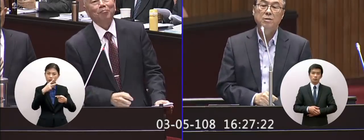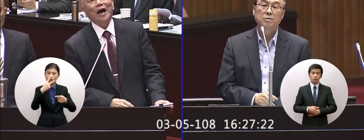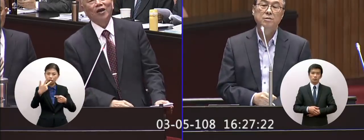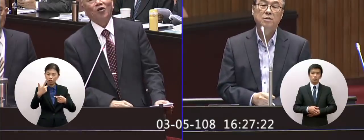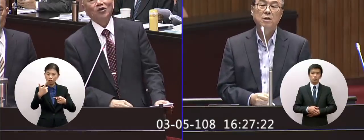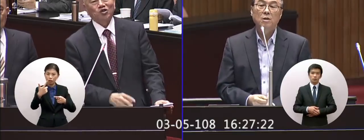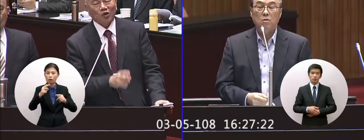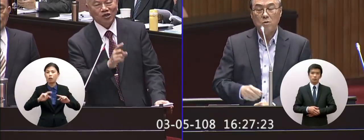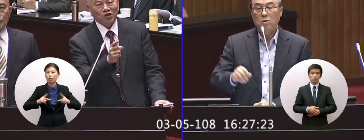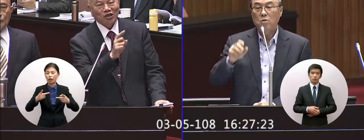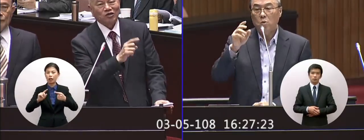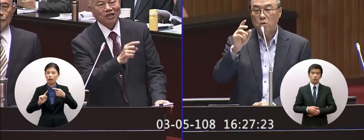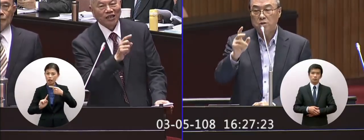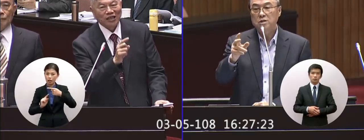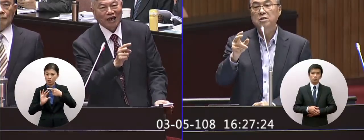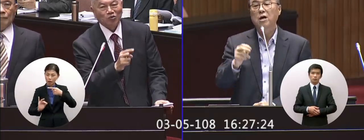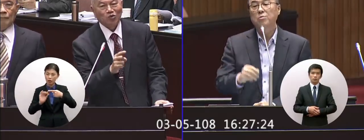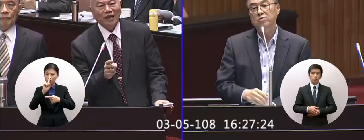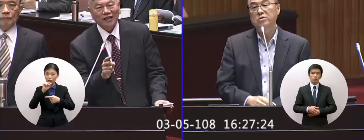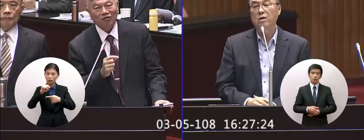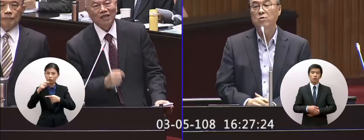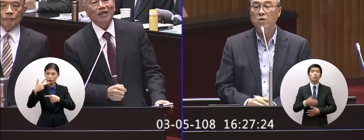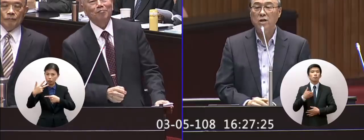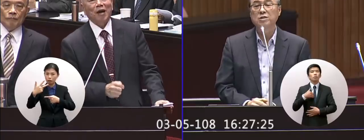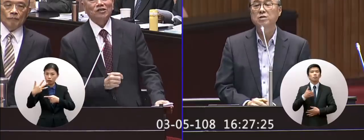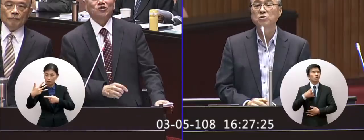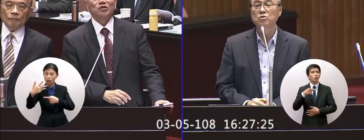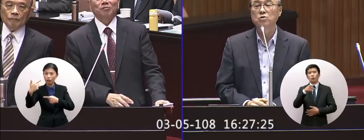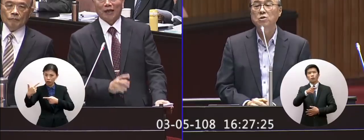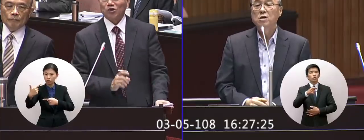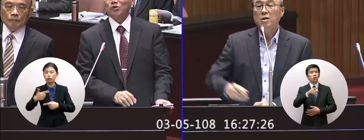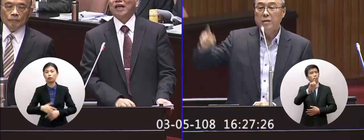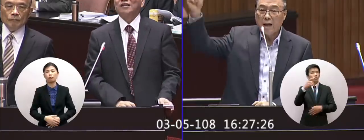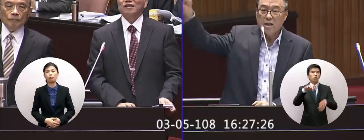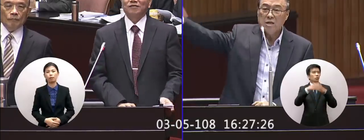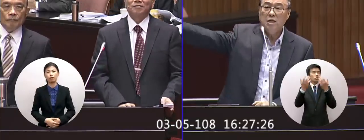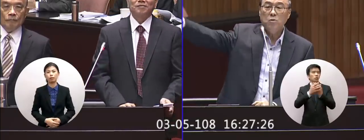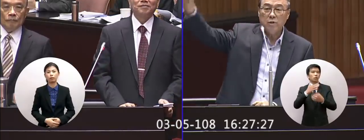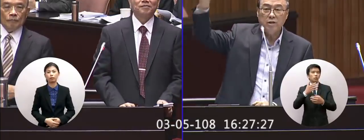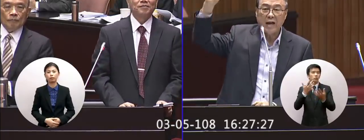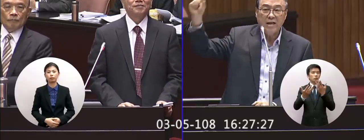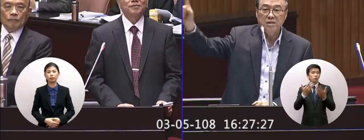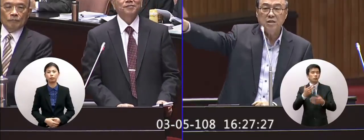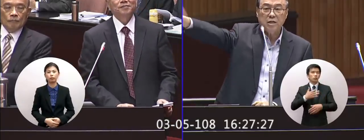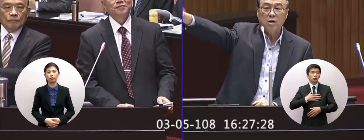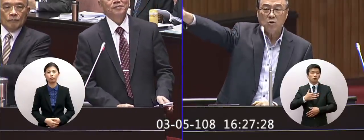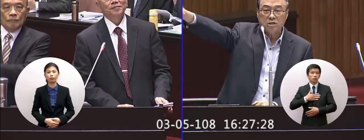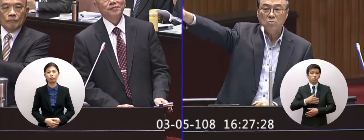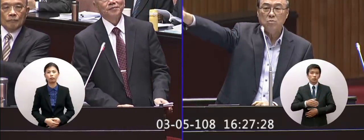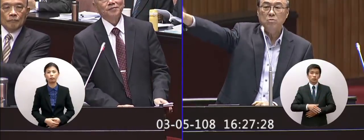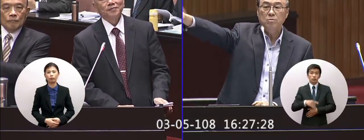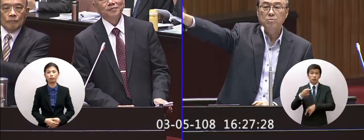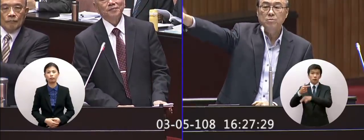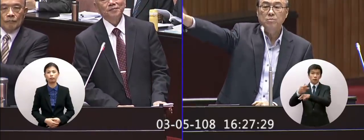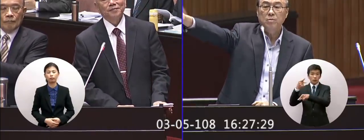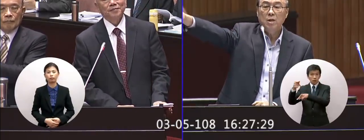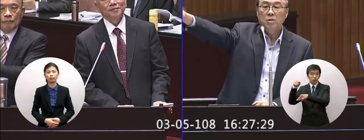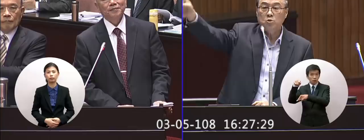到1.86，所以就造成0.53到0.84每度电。 南科为了台积电扩